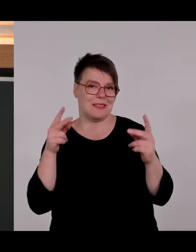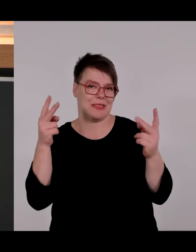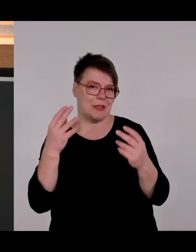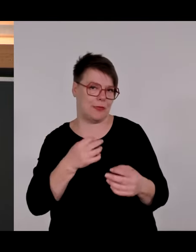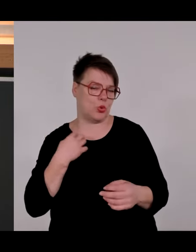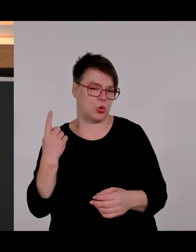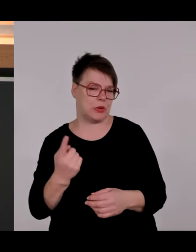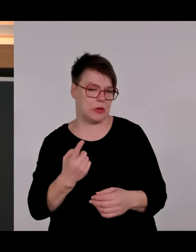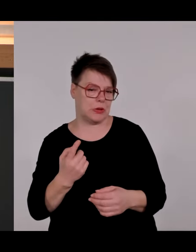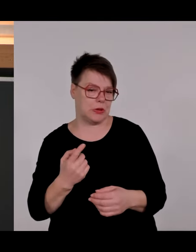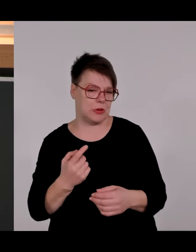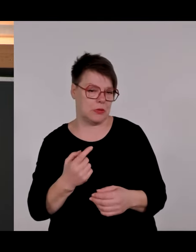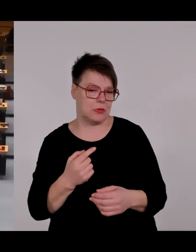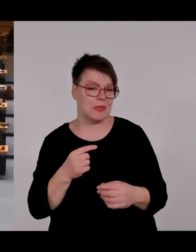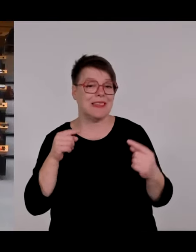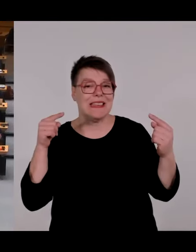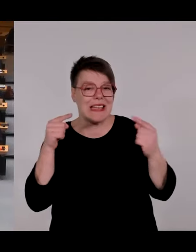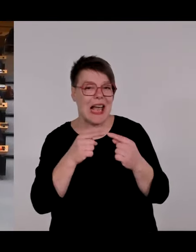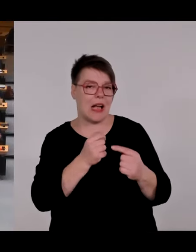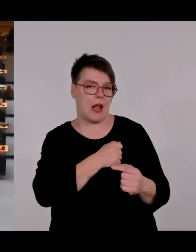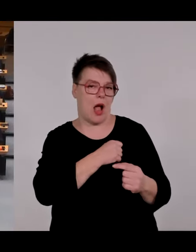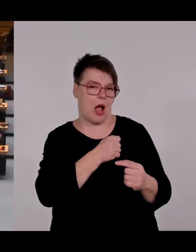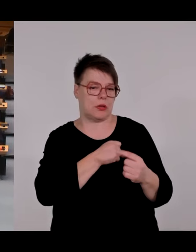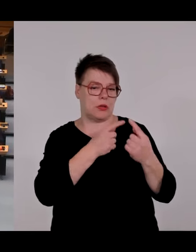Ansatz. Herzlichen Dank.